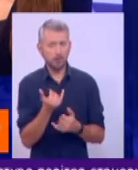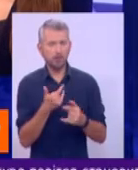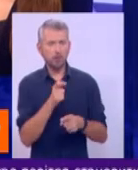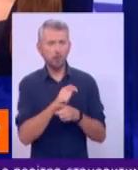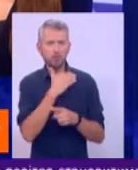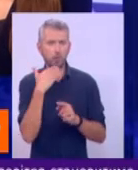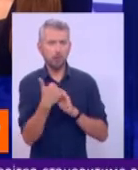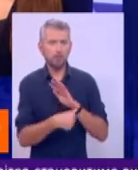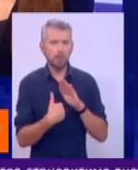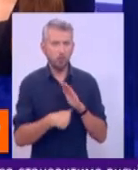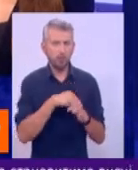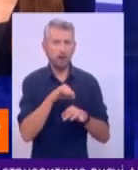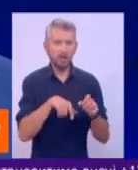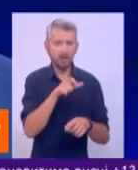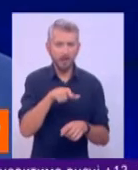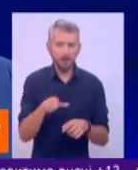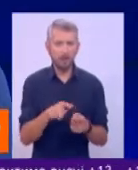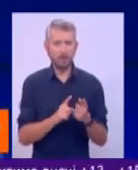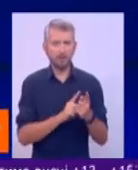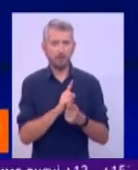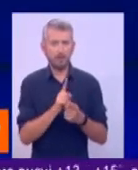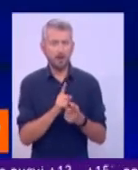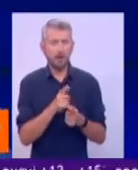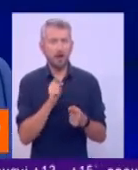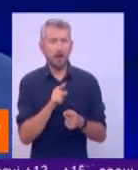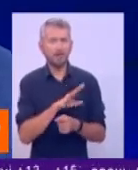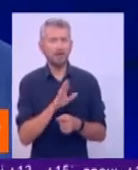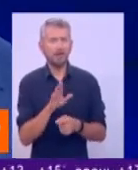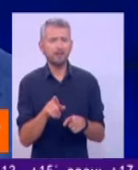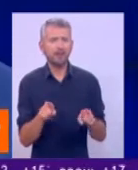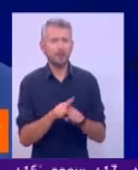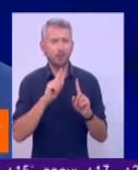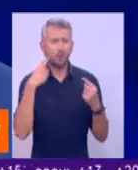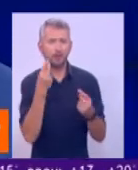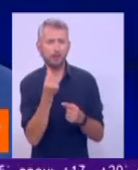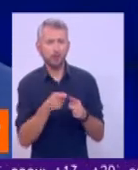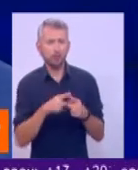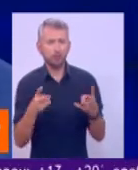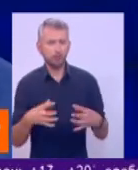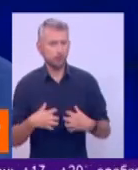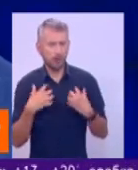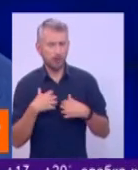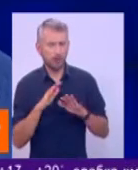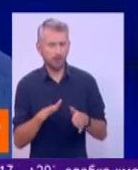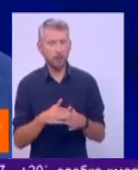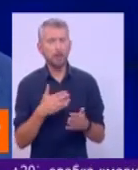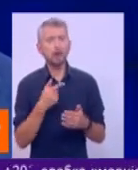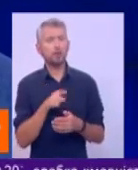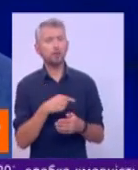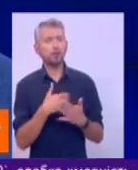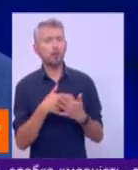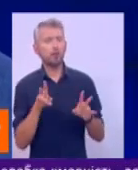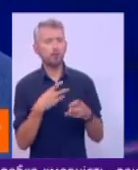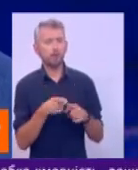много безработных и архитекторов, и конструкторов. Угу. То есть это не те деньги, которым надо пугаться. Да? К тому же, по-моему, не нужно, да,